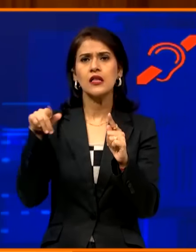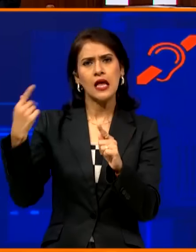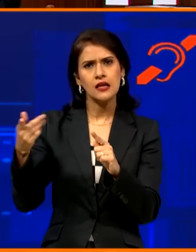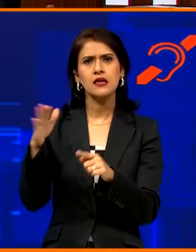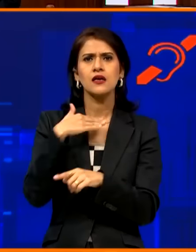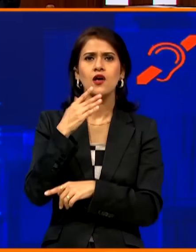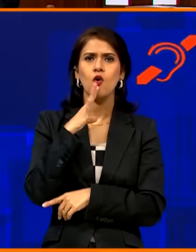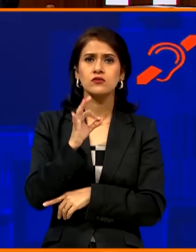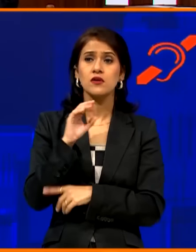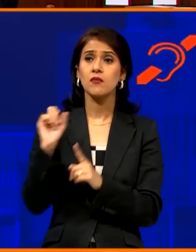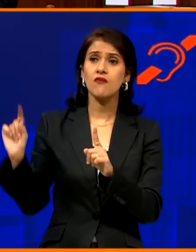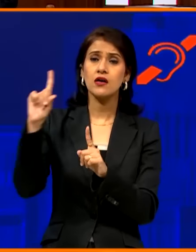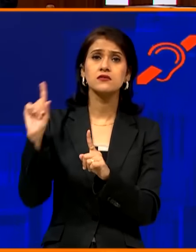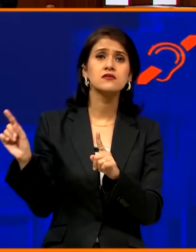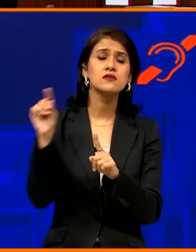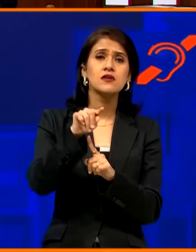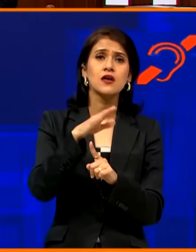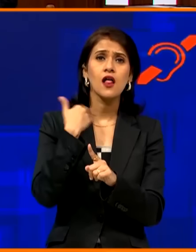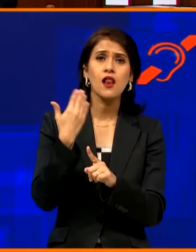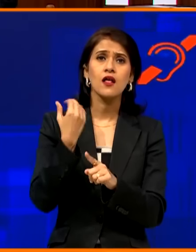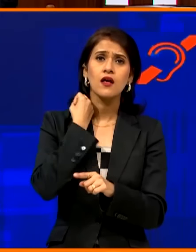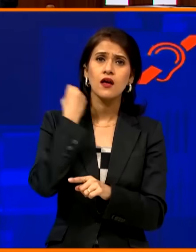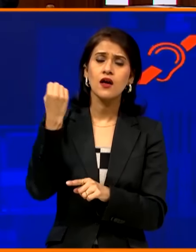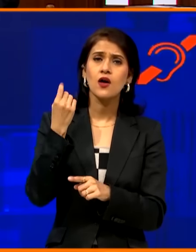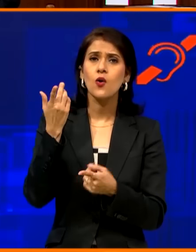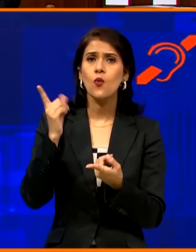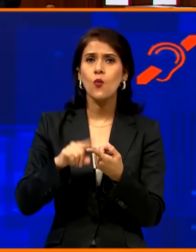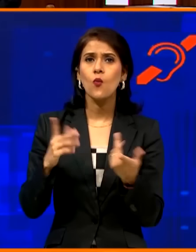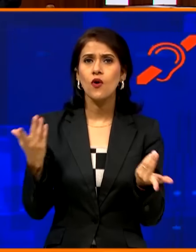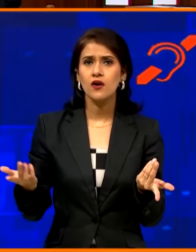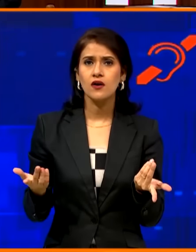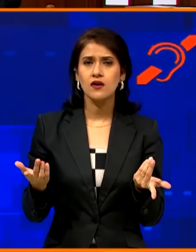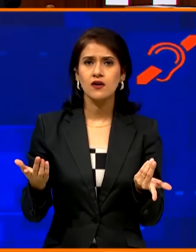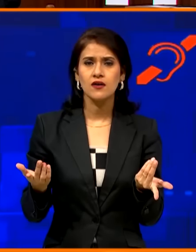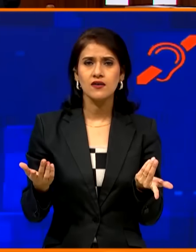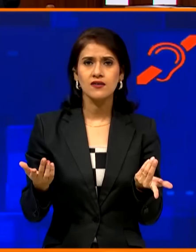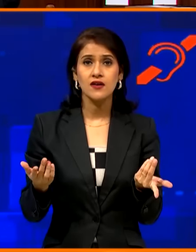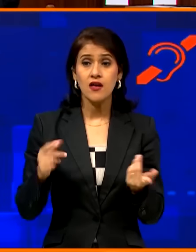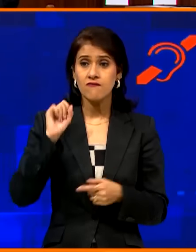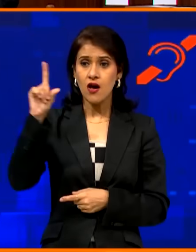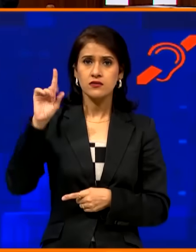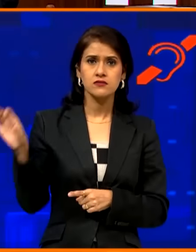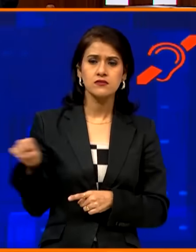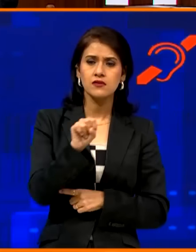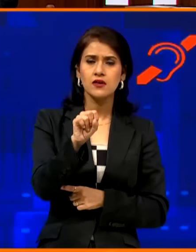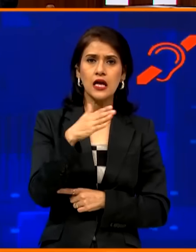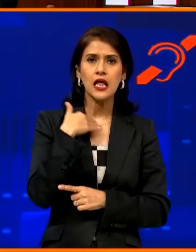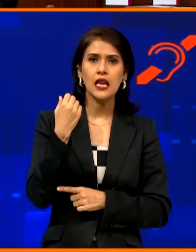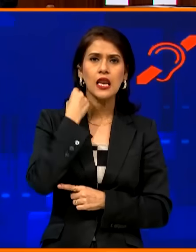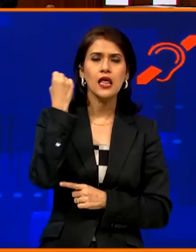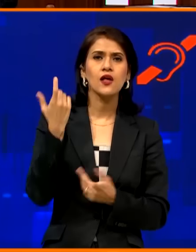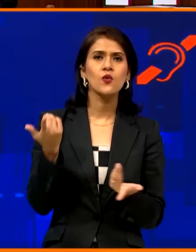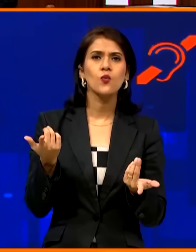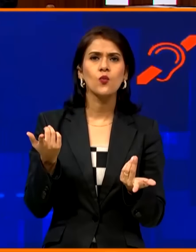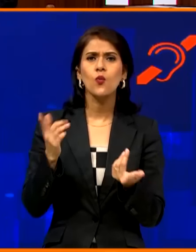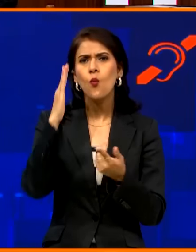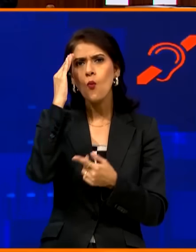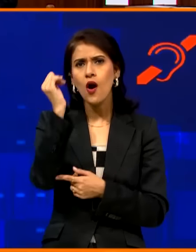लेकिन कोर्ट का आदेश से कोर्ट के आदेश से लेकिन आउट ऑफ टर्न दी गई है प्रायोरिटी बेसिस पर दी गई है क्यों